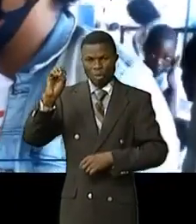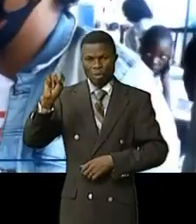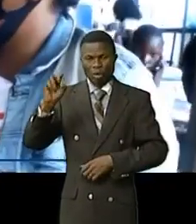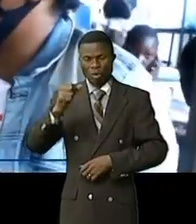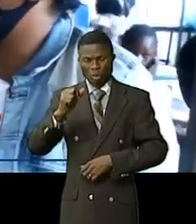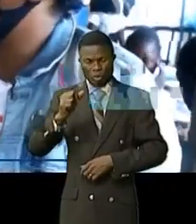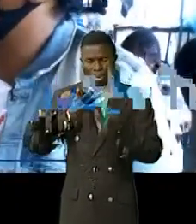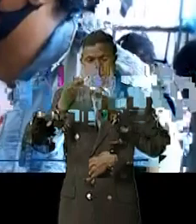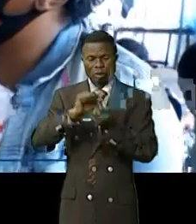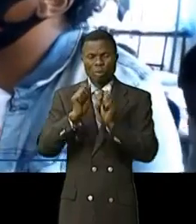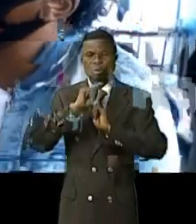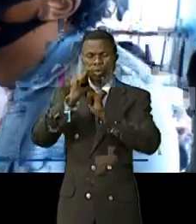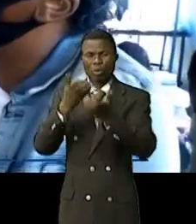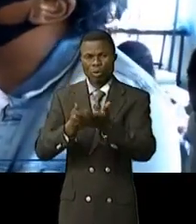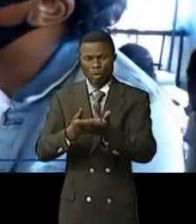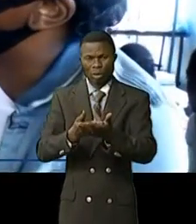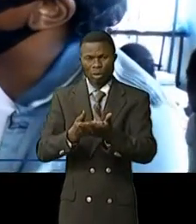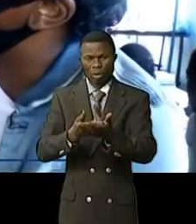dons.